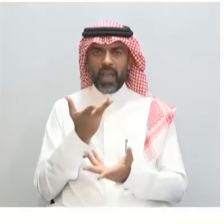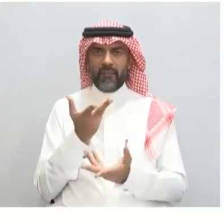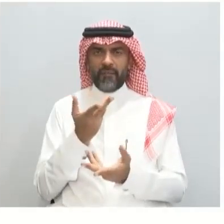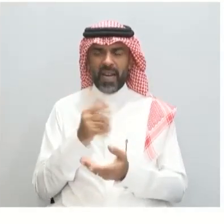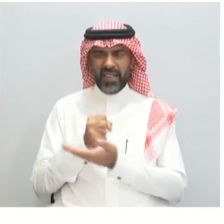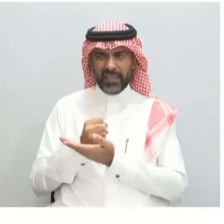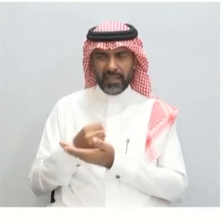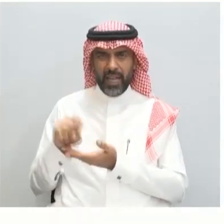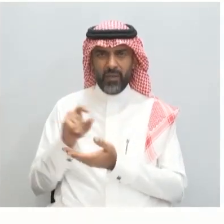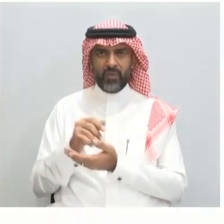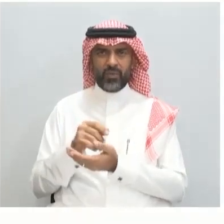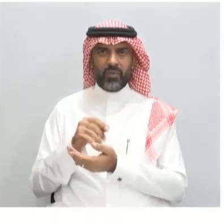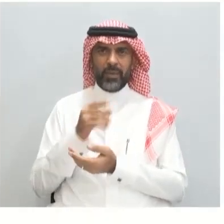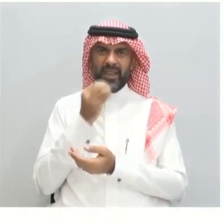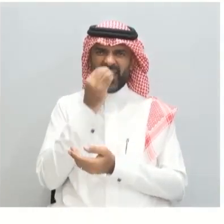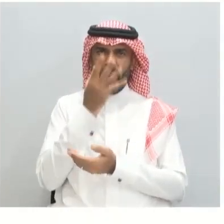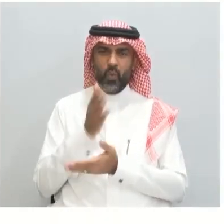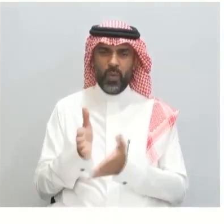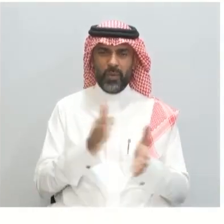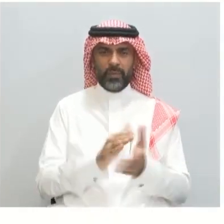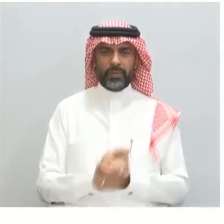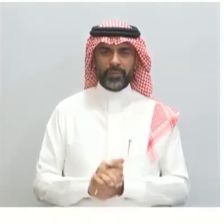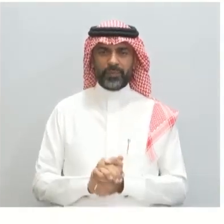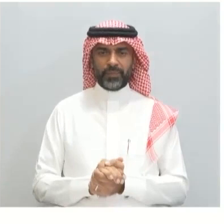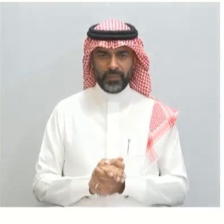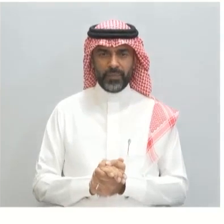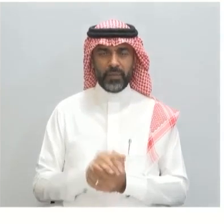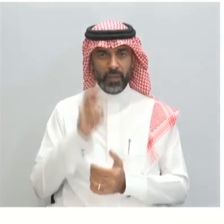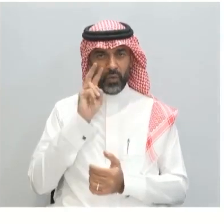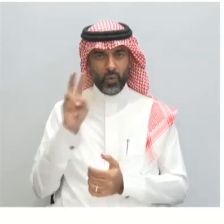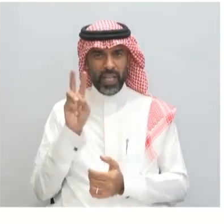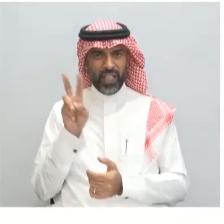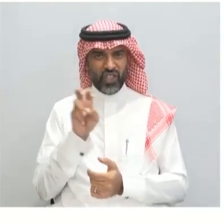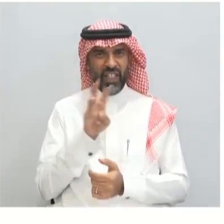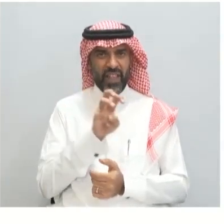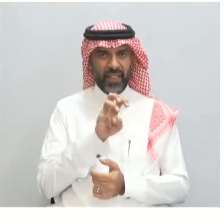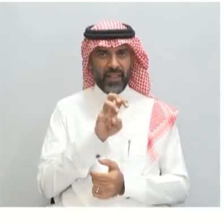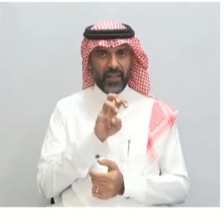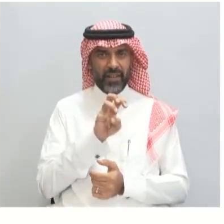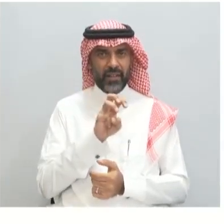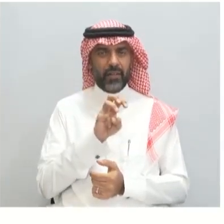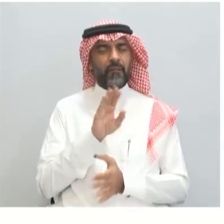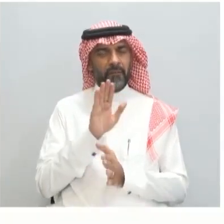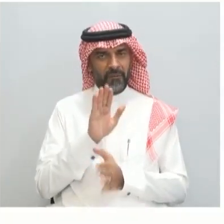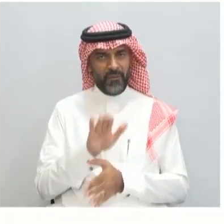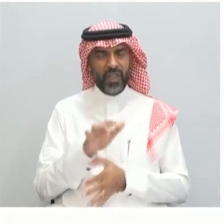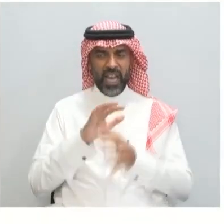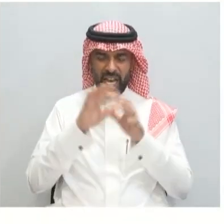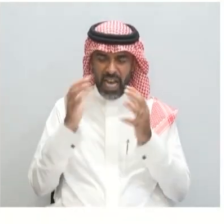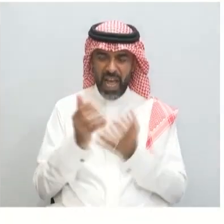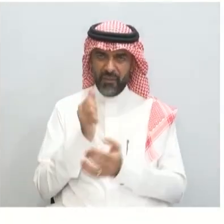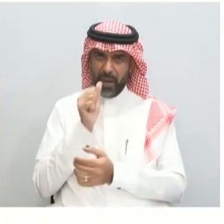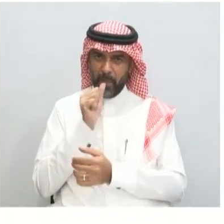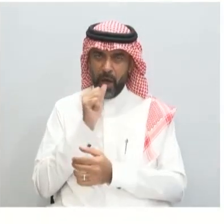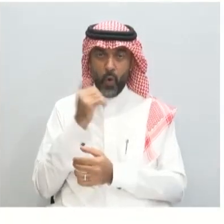التخلص من ذلك ايضا هذه الرؤيه المباركه رؤيه 20 30 لم تغفل الغلاف المائي